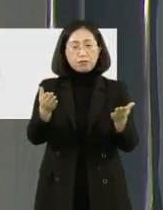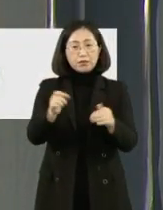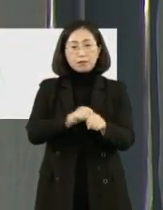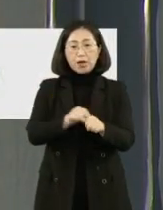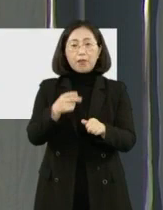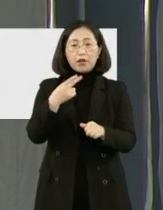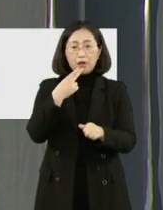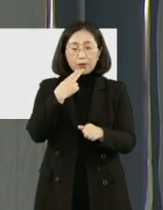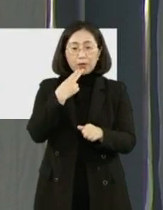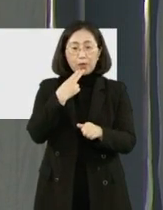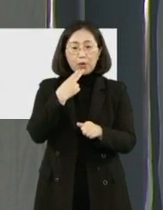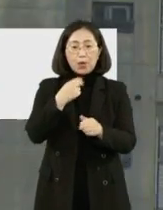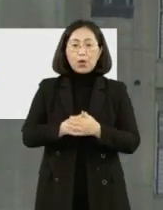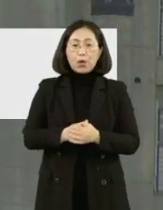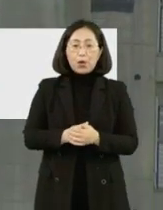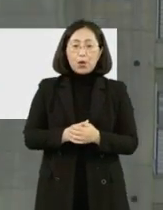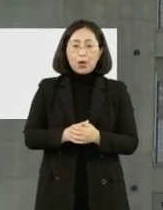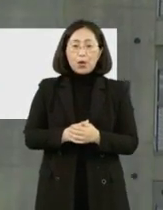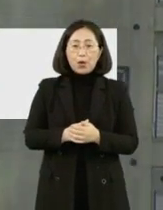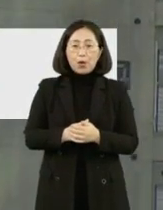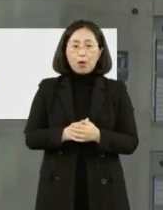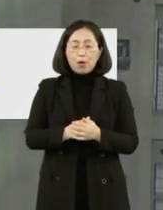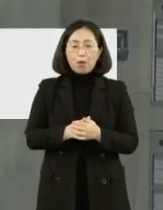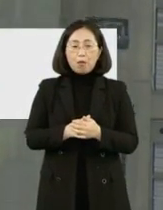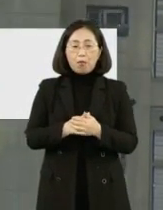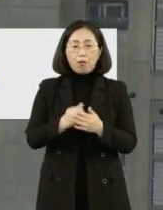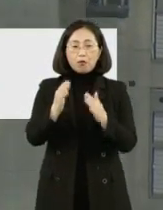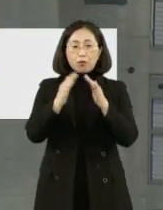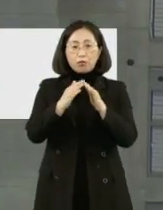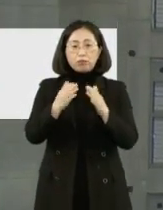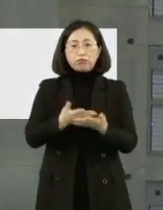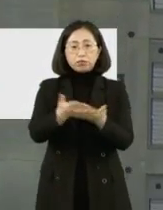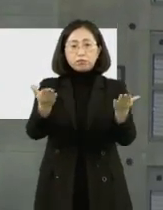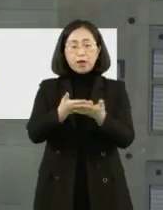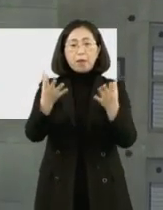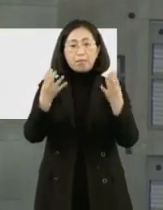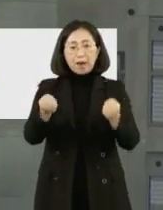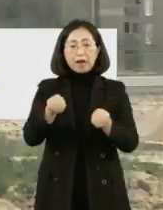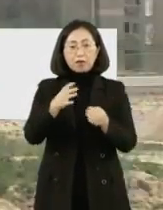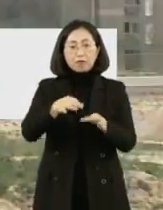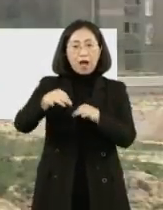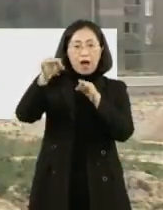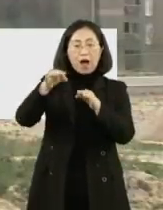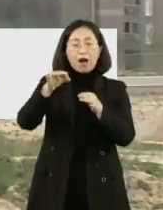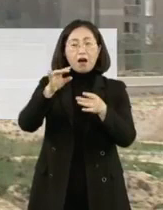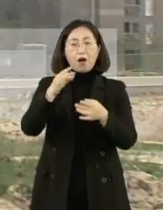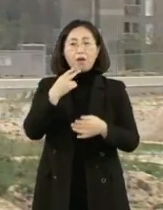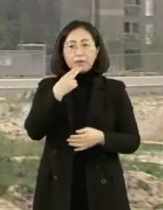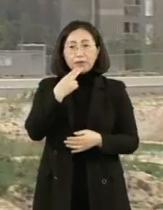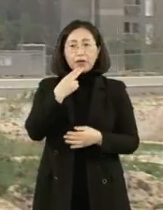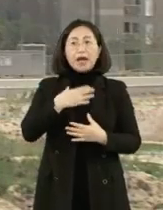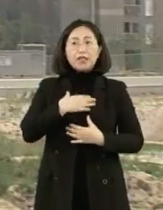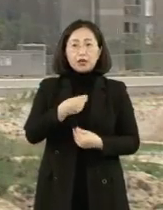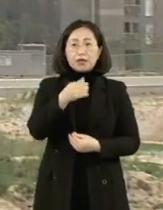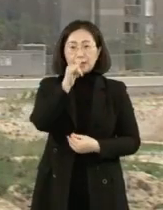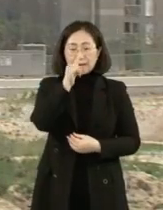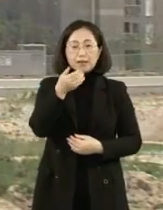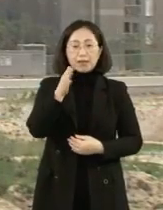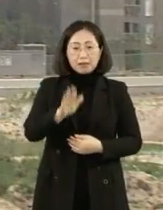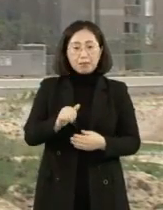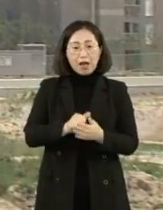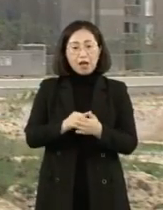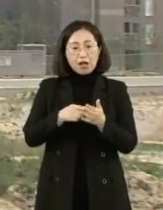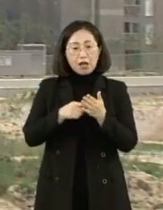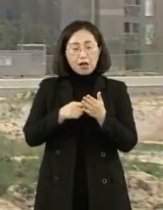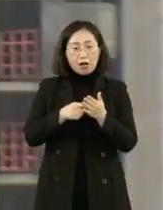또한 일단 시장에 심리적인 안정감을 줄 수 있겠지만 민간 부지 확보, 사업성 등과 맞물려서 추진